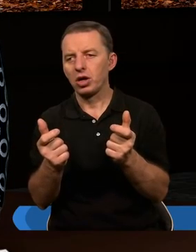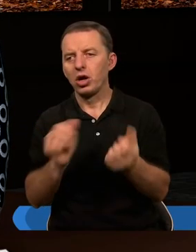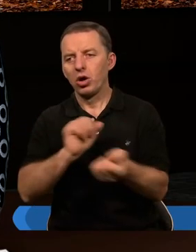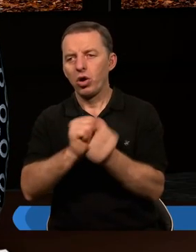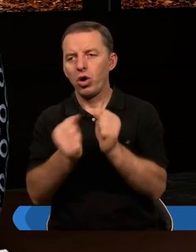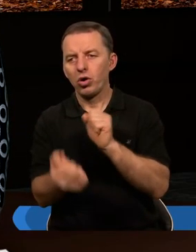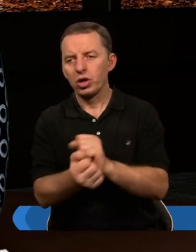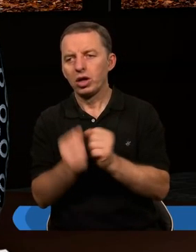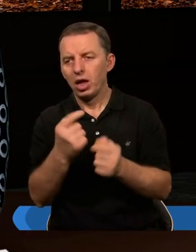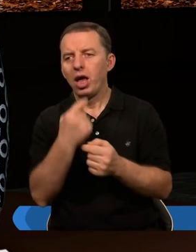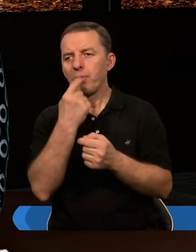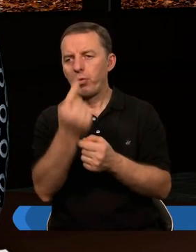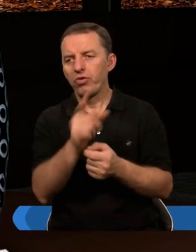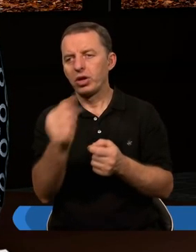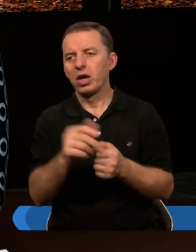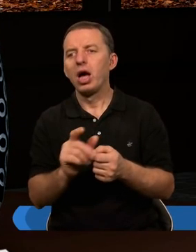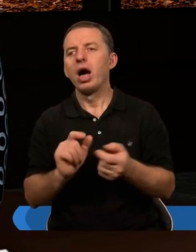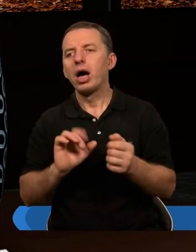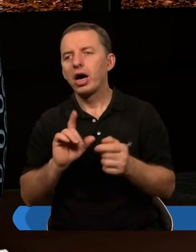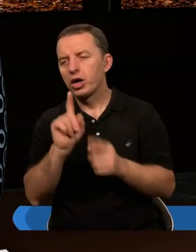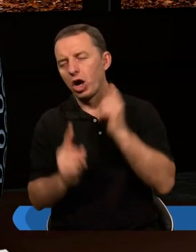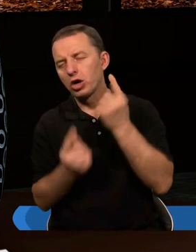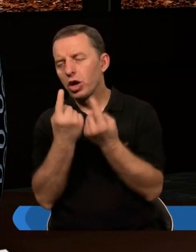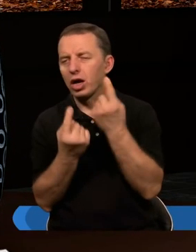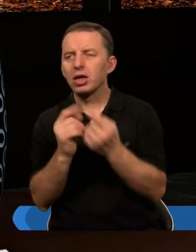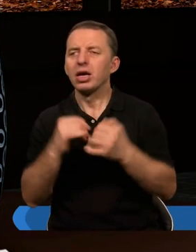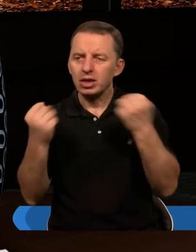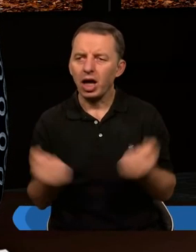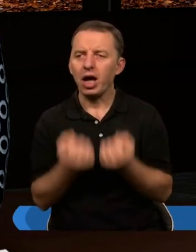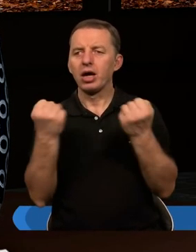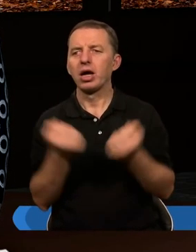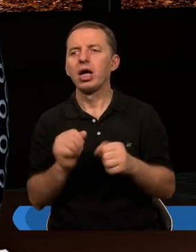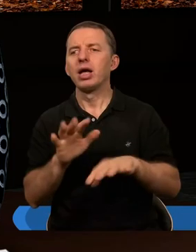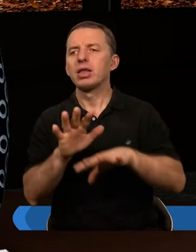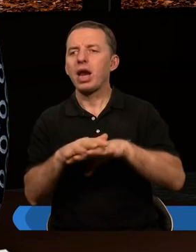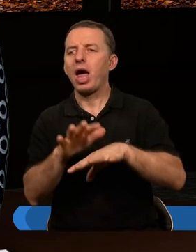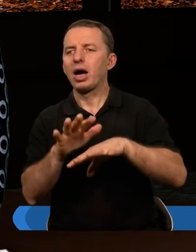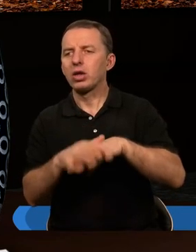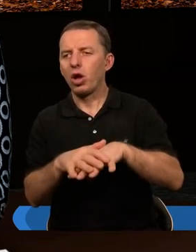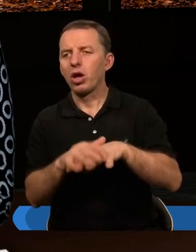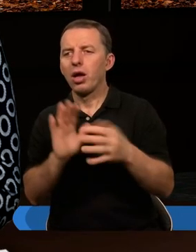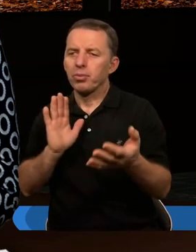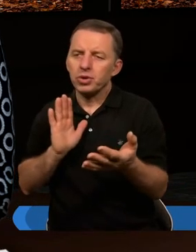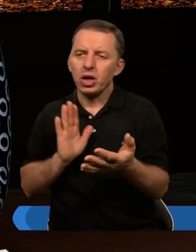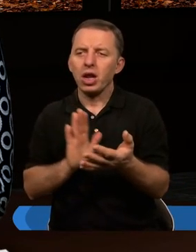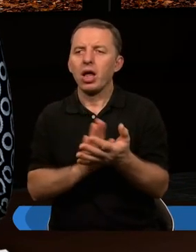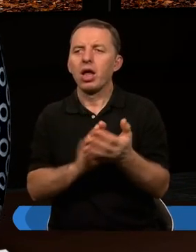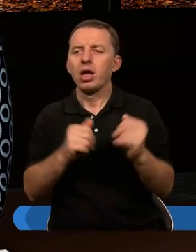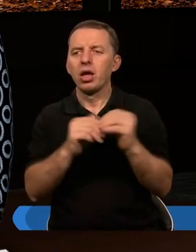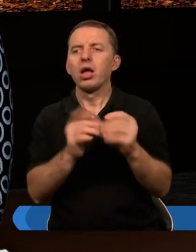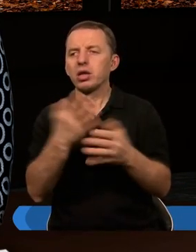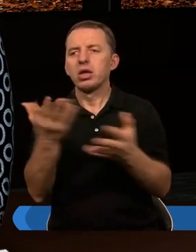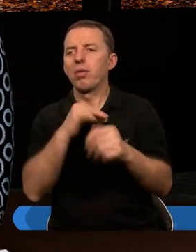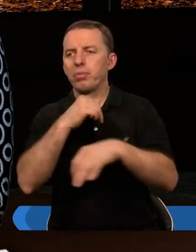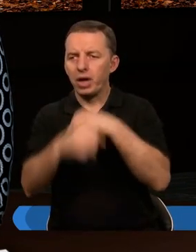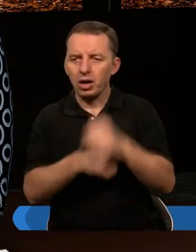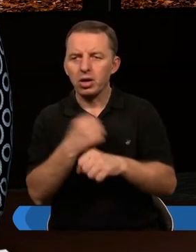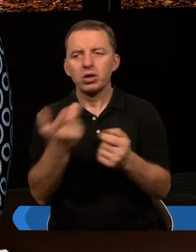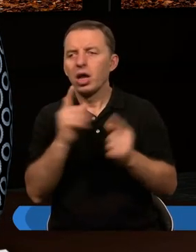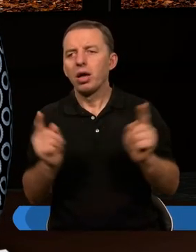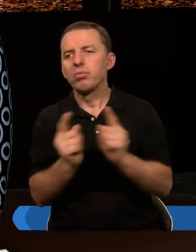chociaż chcę powiedzieć, że raczej staram się jakoś traktować, przynajmniej w tym gronie, gdzie pracuję